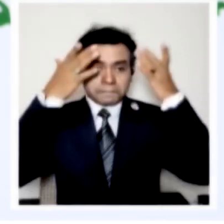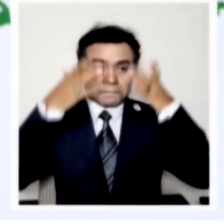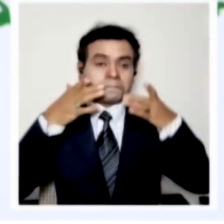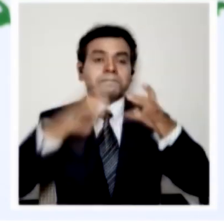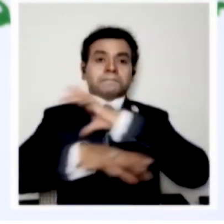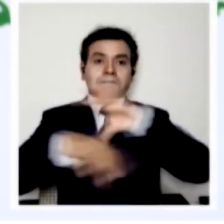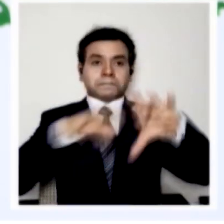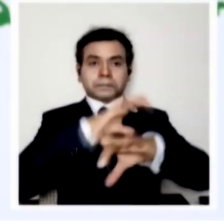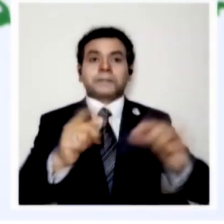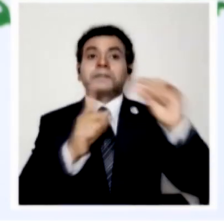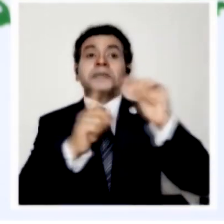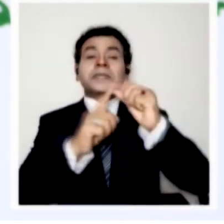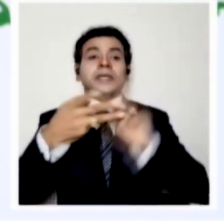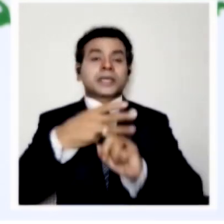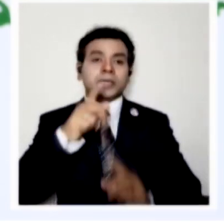31,840 জনকে।